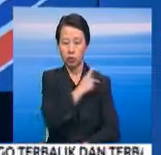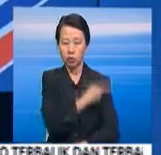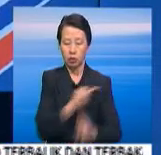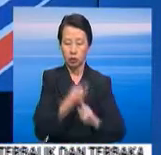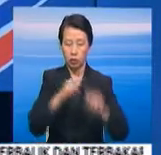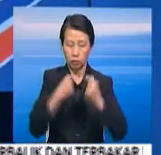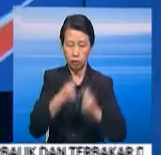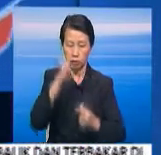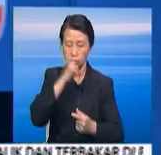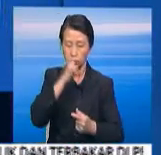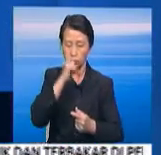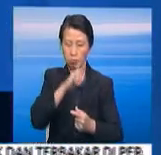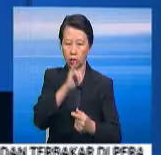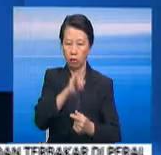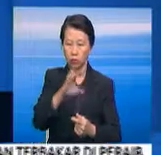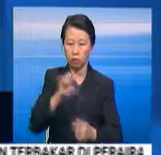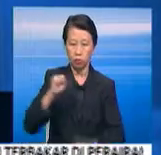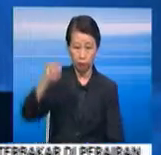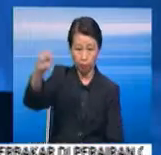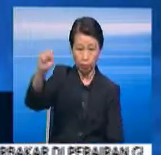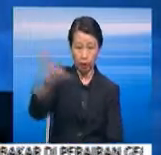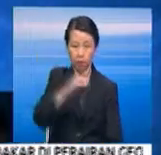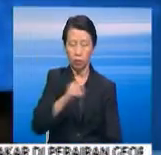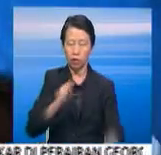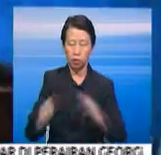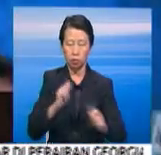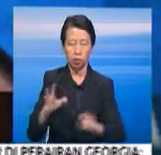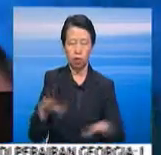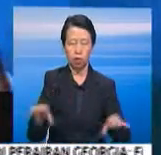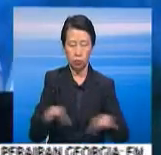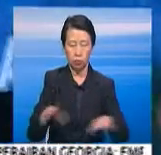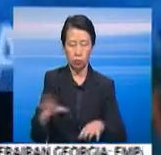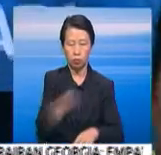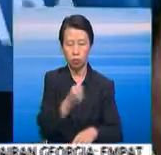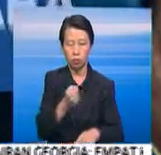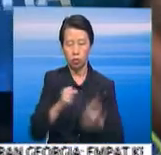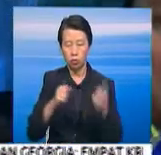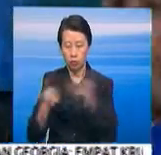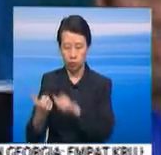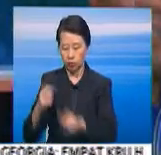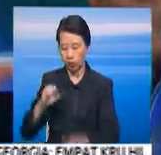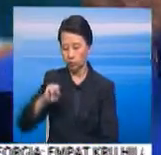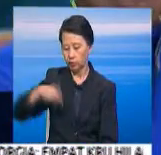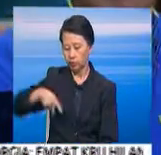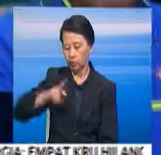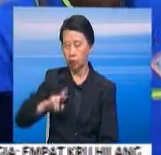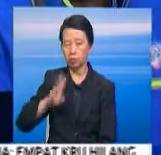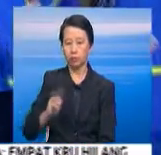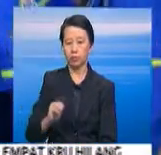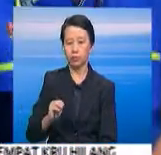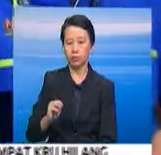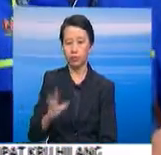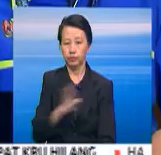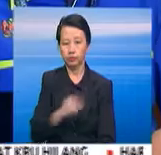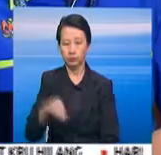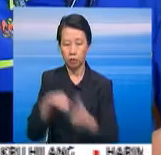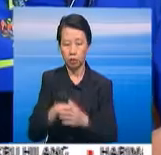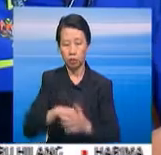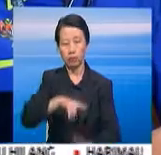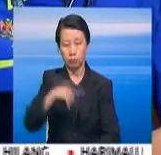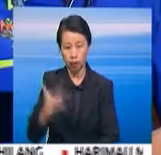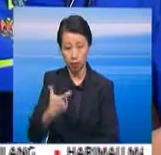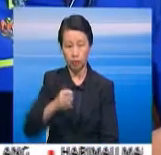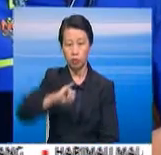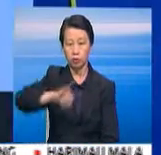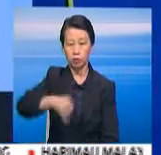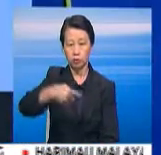sindiket pemalsuan kad pengenalan di Sabah dan tindakan diambil oleh pihak Suruhanjaya Pencegahan Rasuah SPRM. Dalam perkembangan lain,